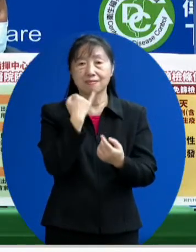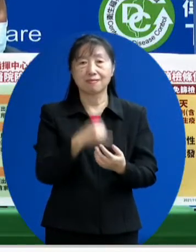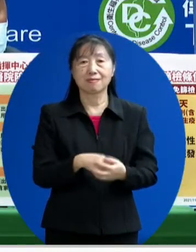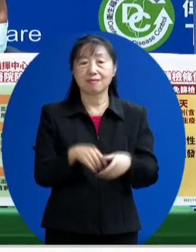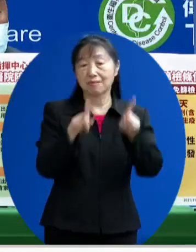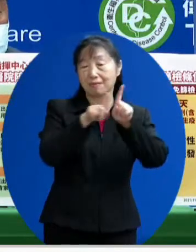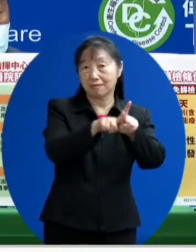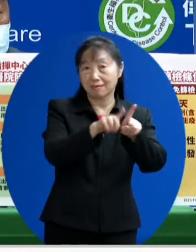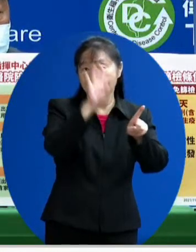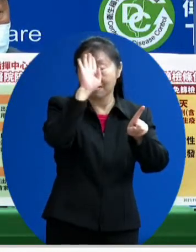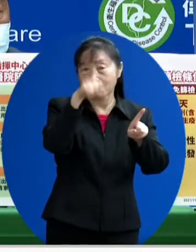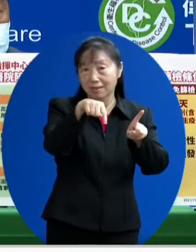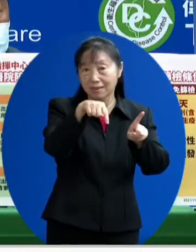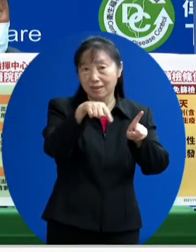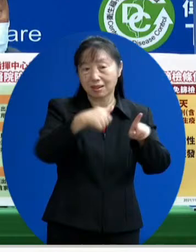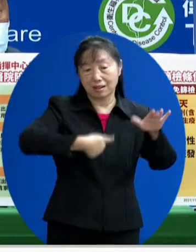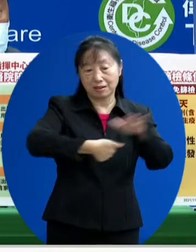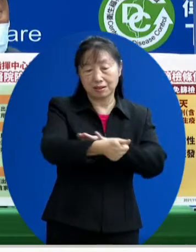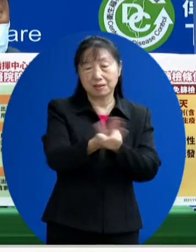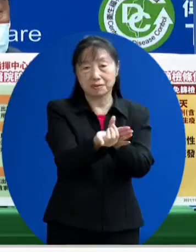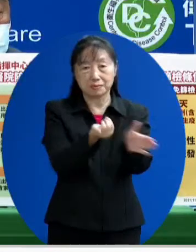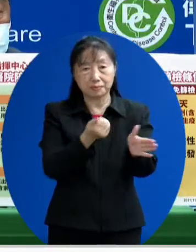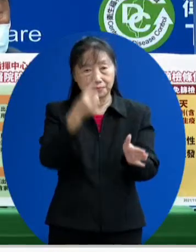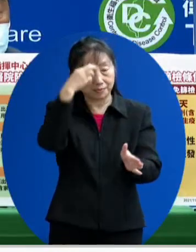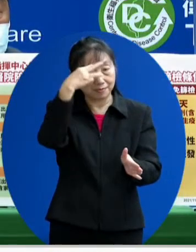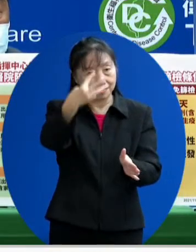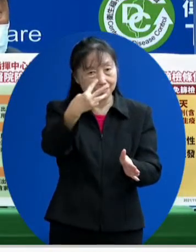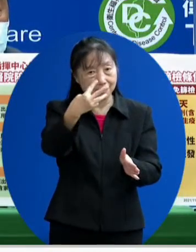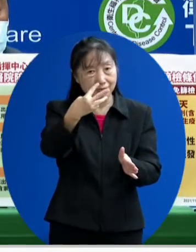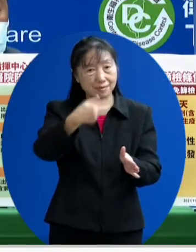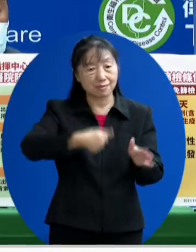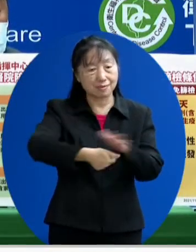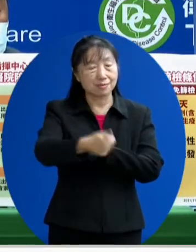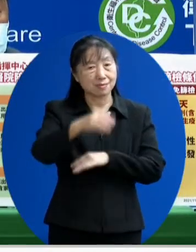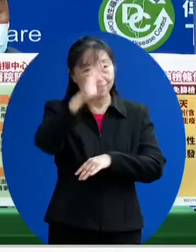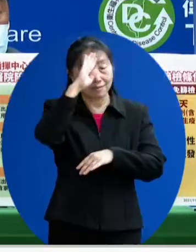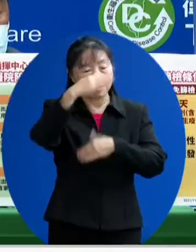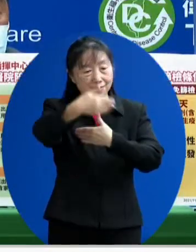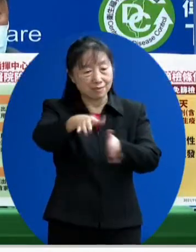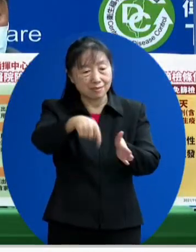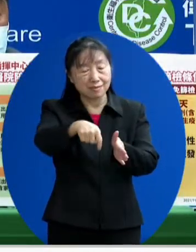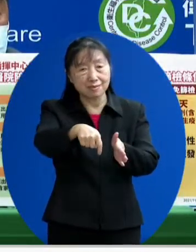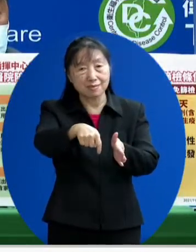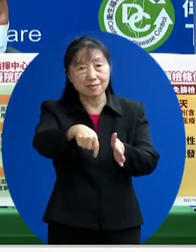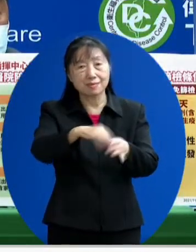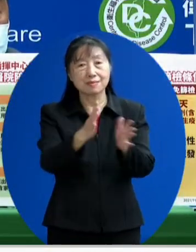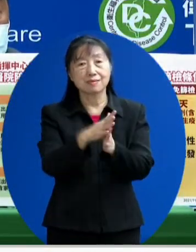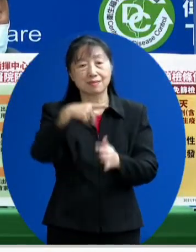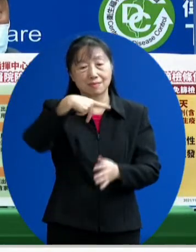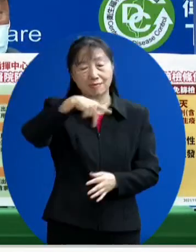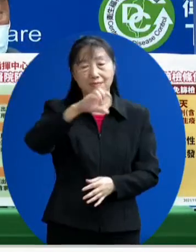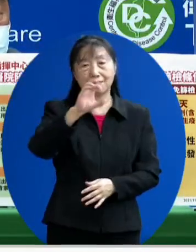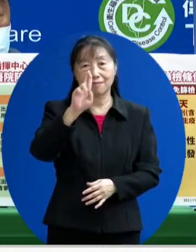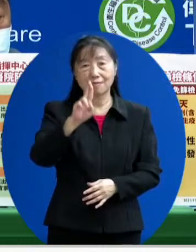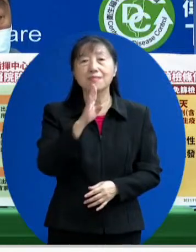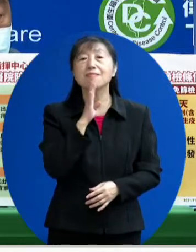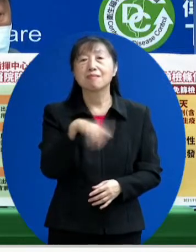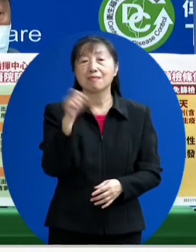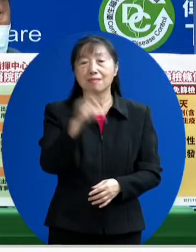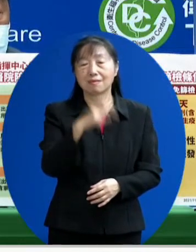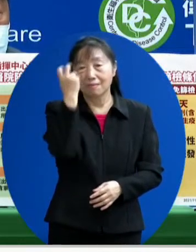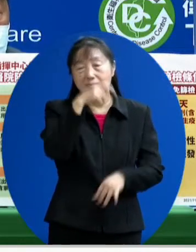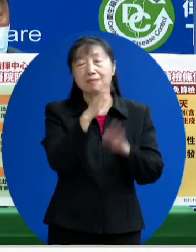病也是在入院前3天或入住病房前进行 PCR 的检测或抗原快